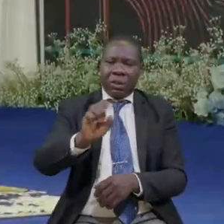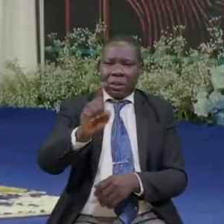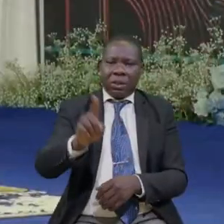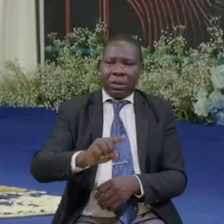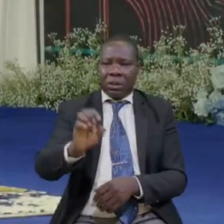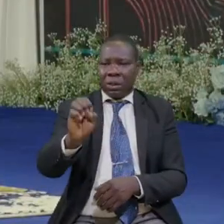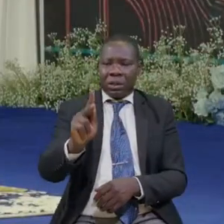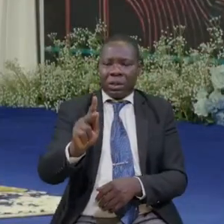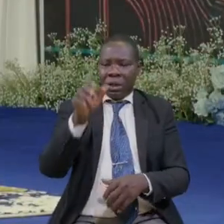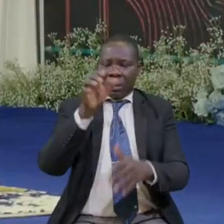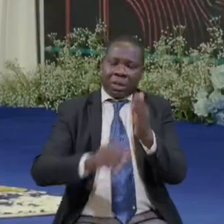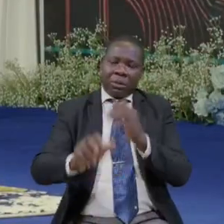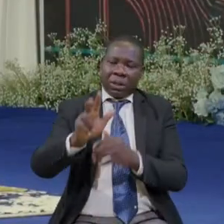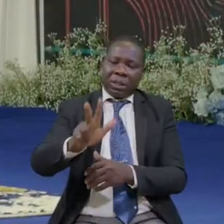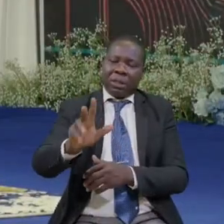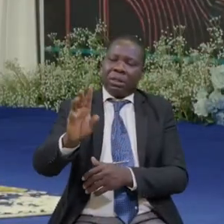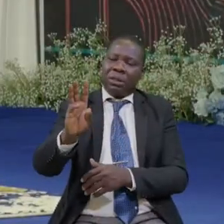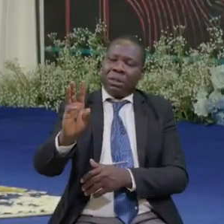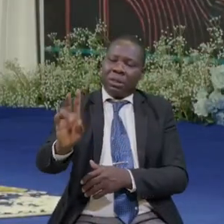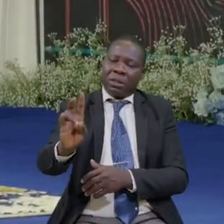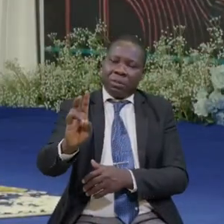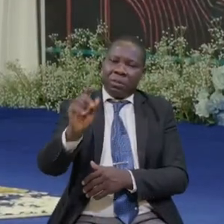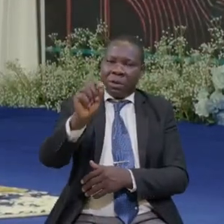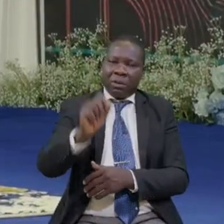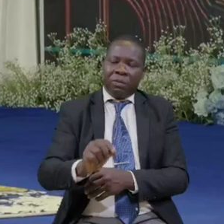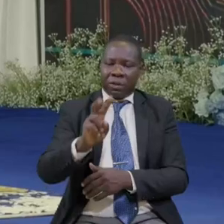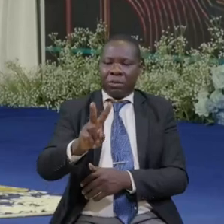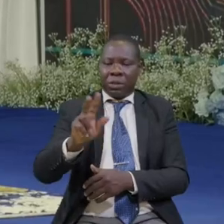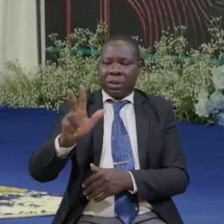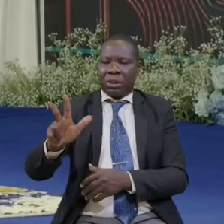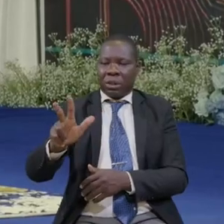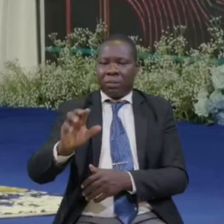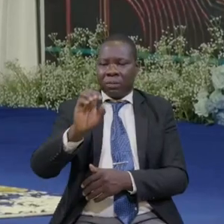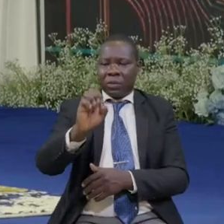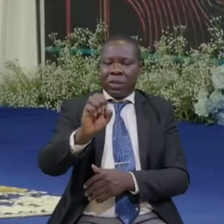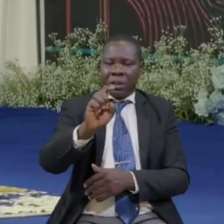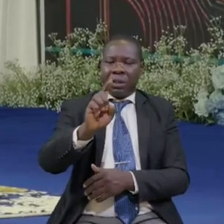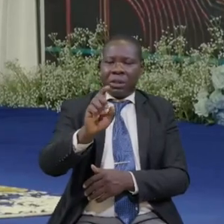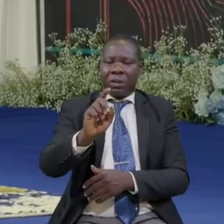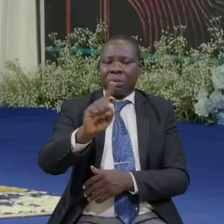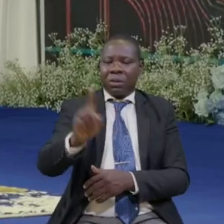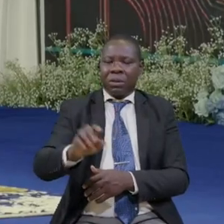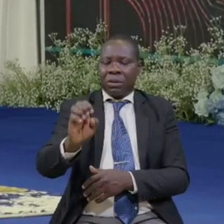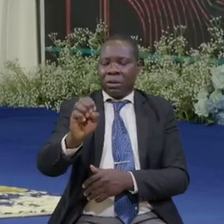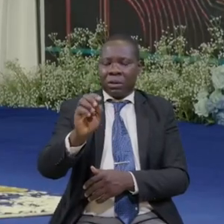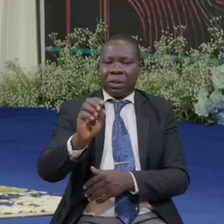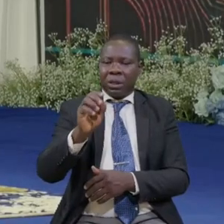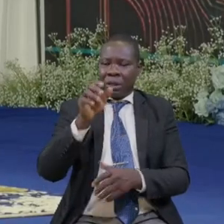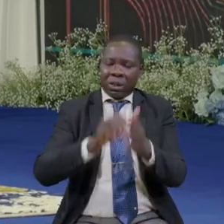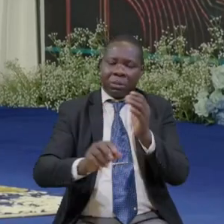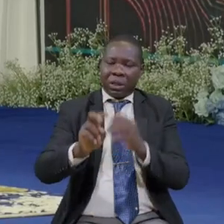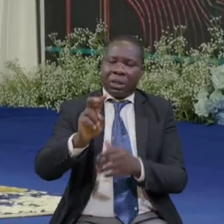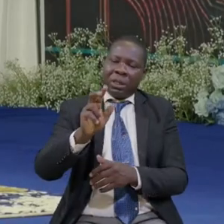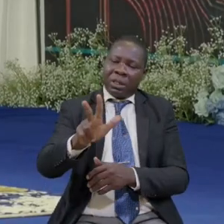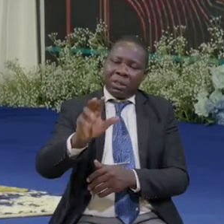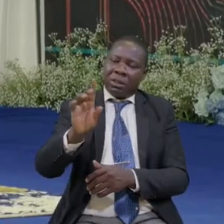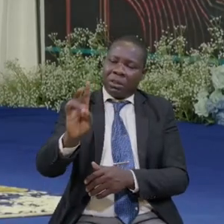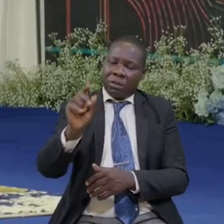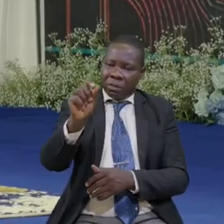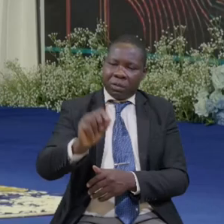Ézéchiel 37, verset 23. Ézéchiel 37, le verset 23.